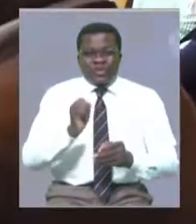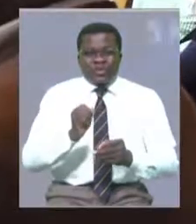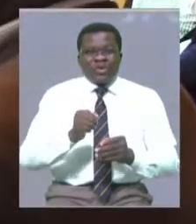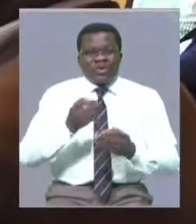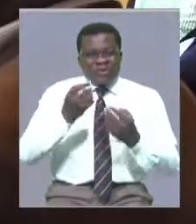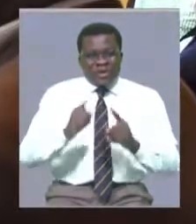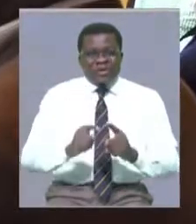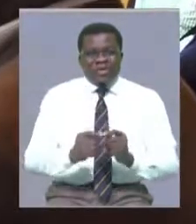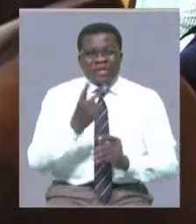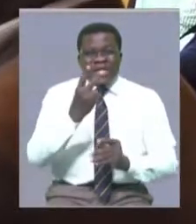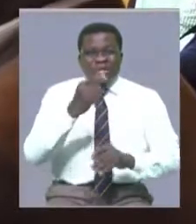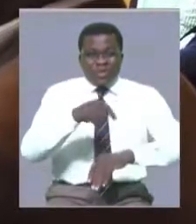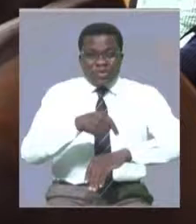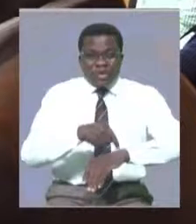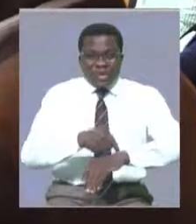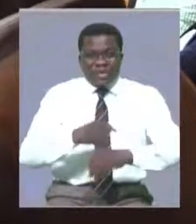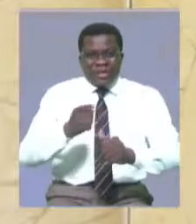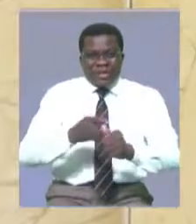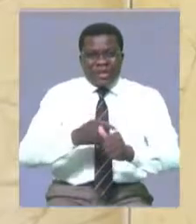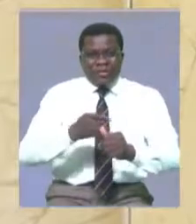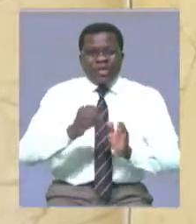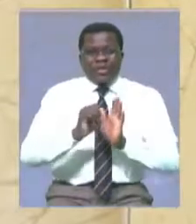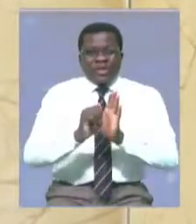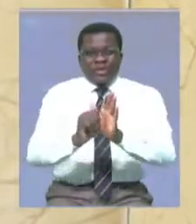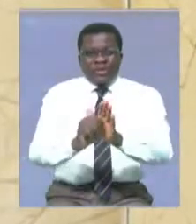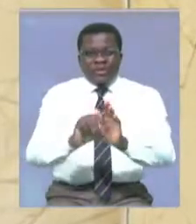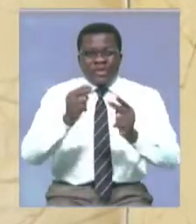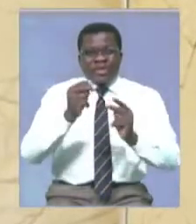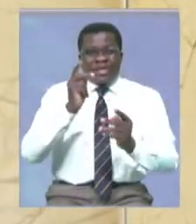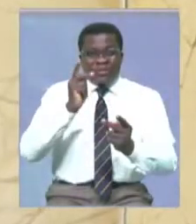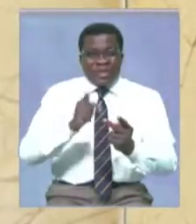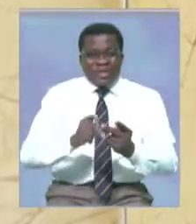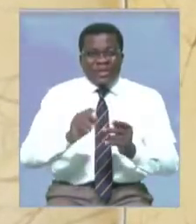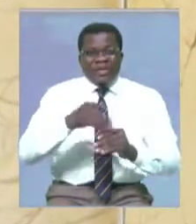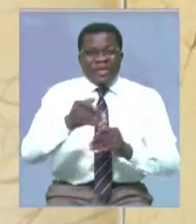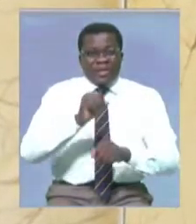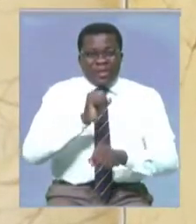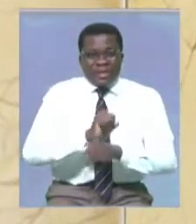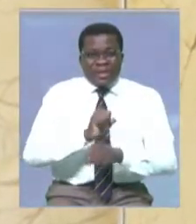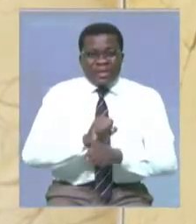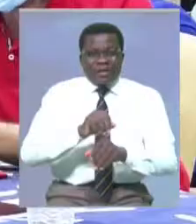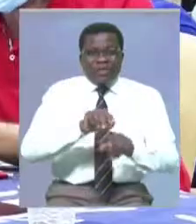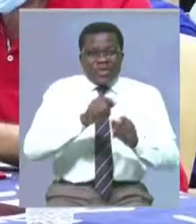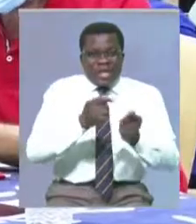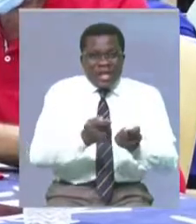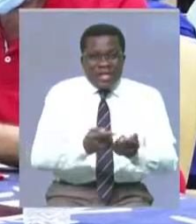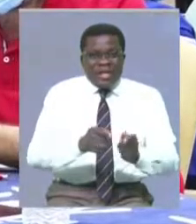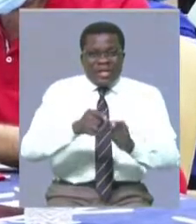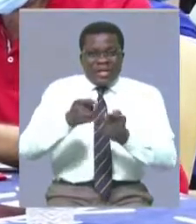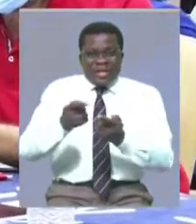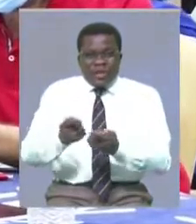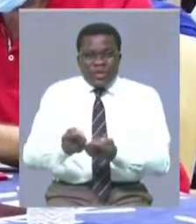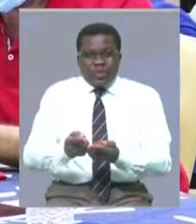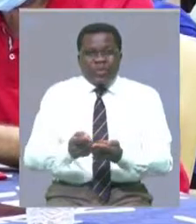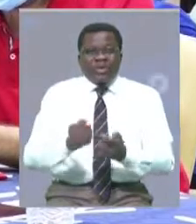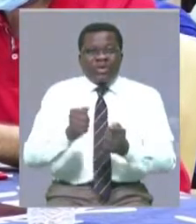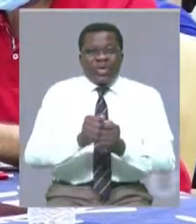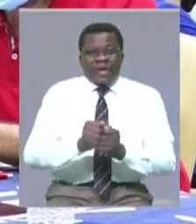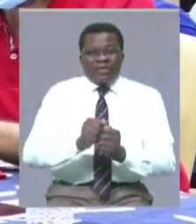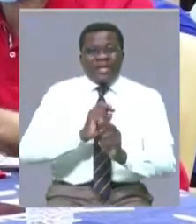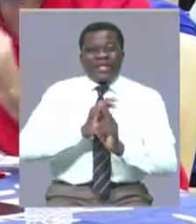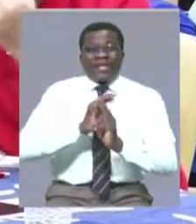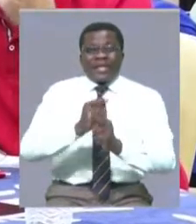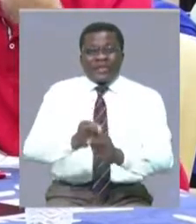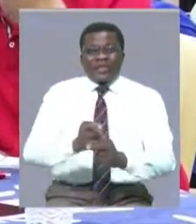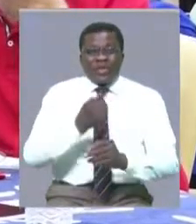se dérouler en deux temps. D'abord des exposés sur des thèmes précis et ensuite des travaux dans les groupes thématiques assortis de séances de restitution